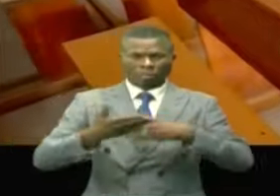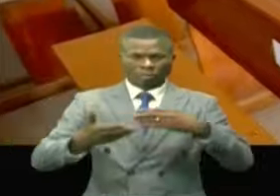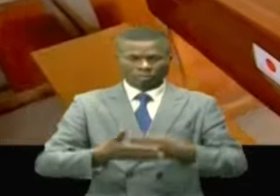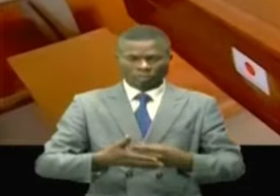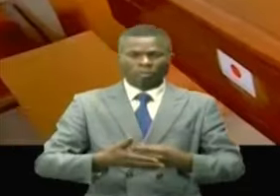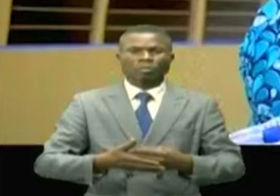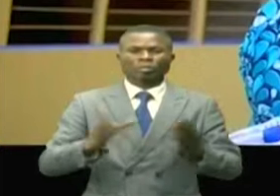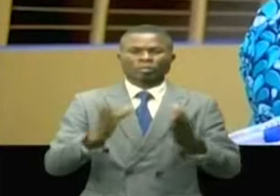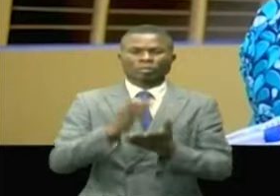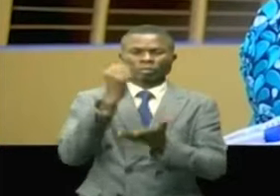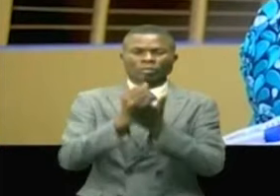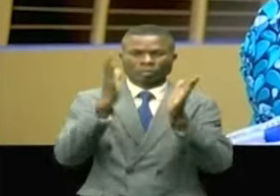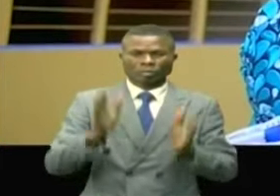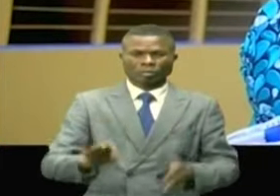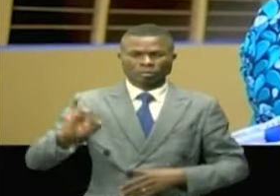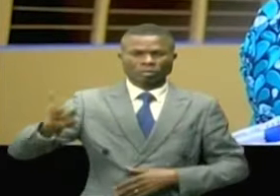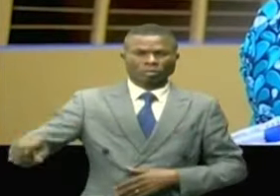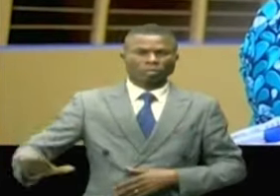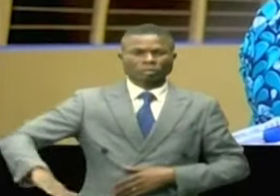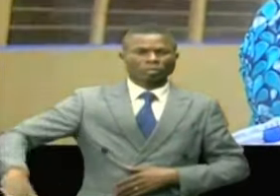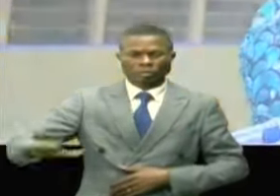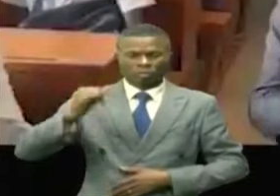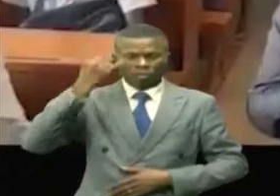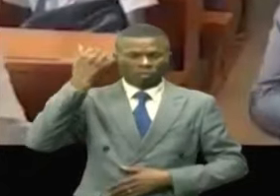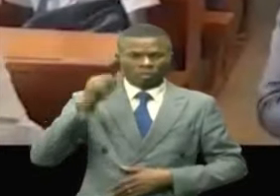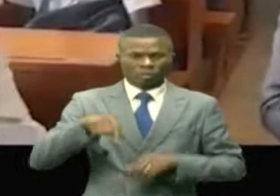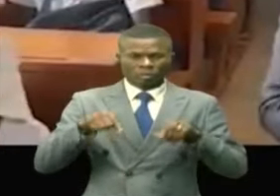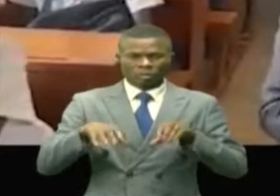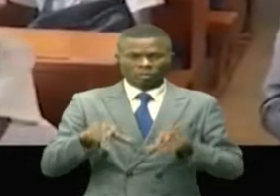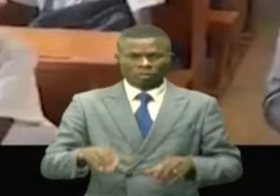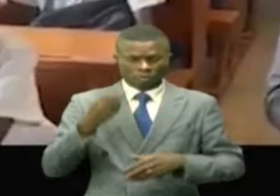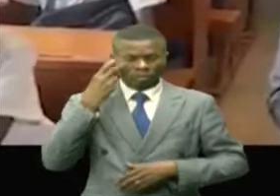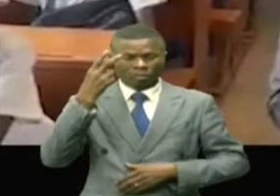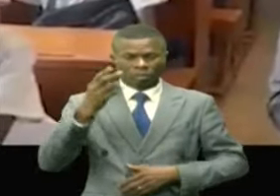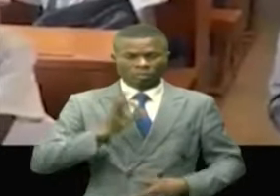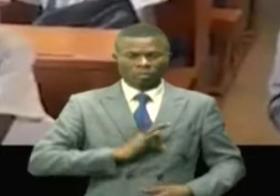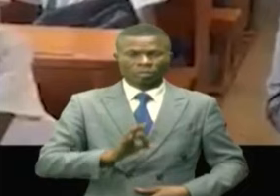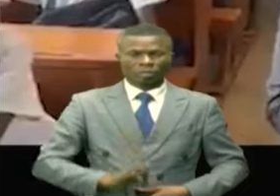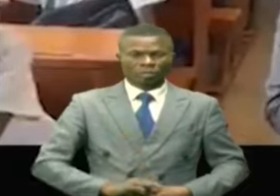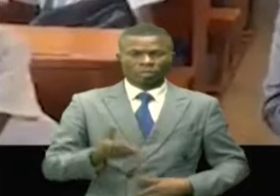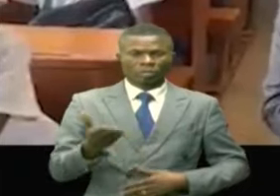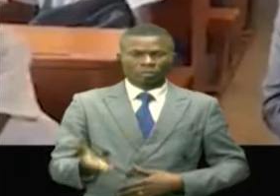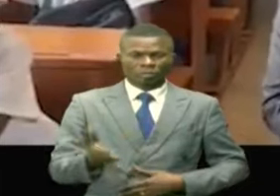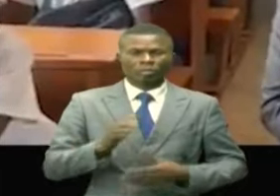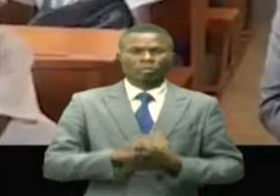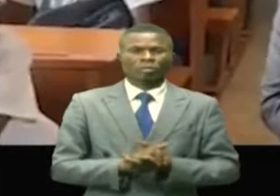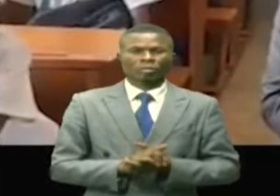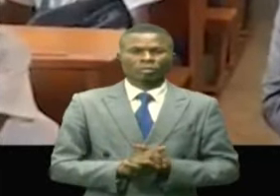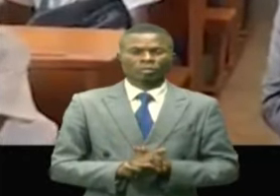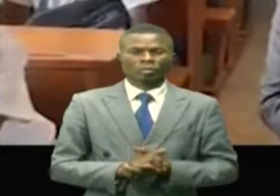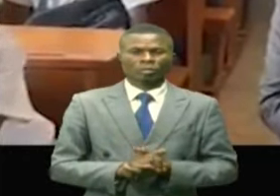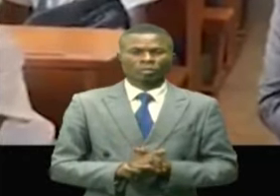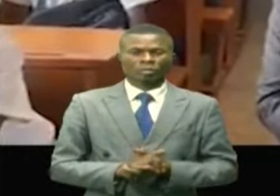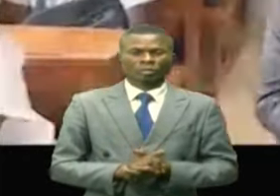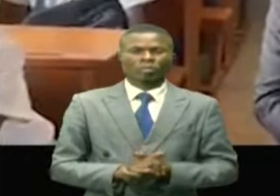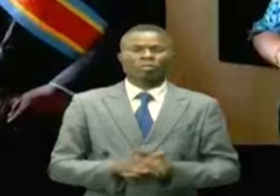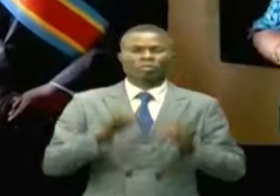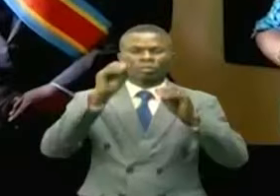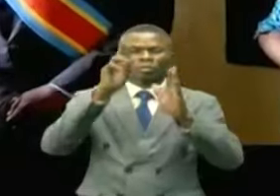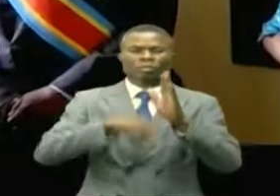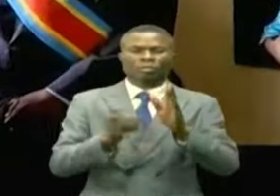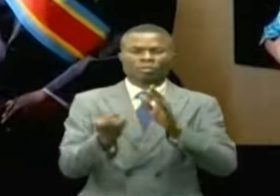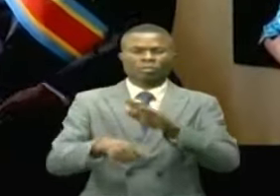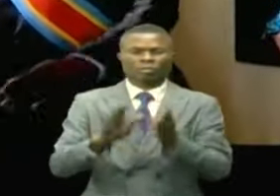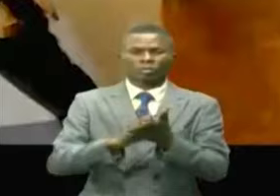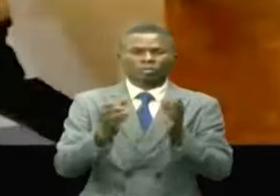RDC engagé dans la issement de la vision du chef de l'État Félix Antoine tisekedi tilombo de la gratuité de l'enseignement